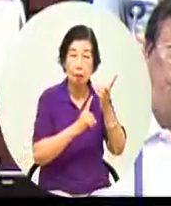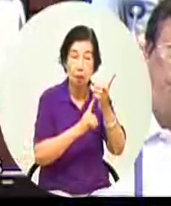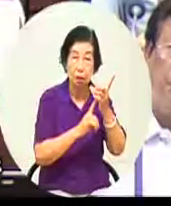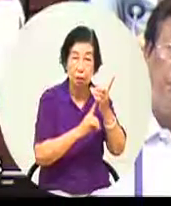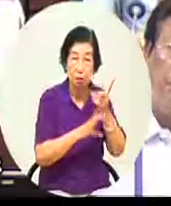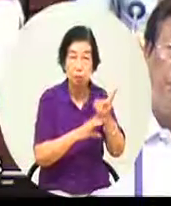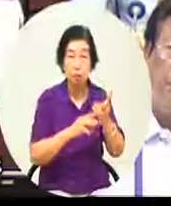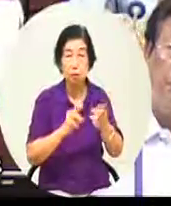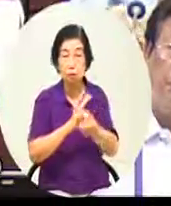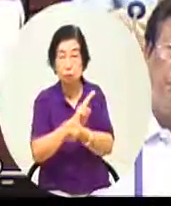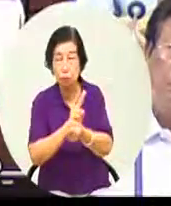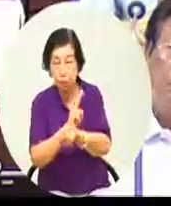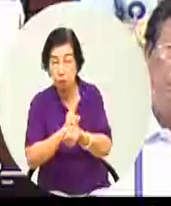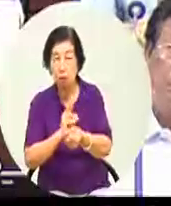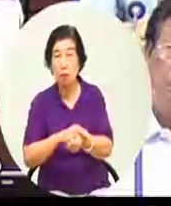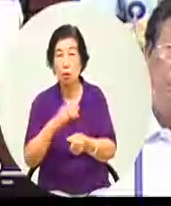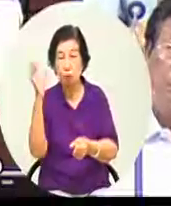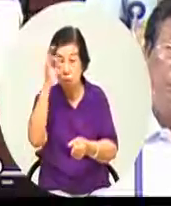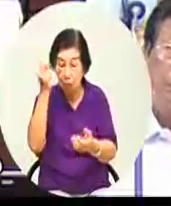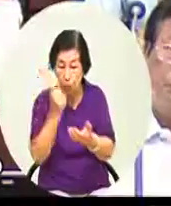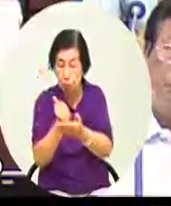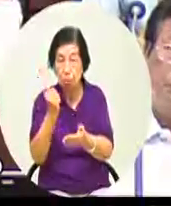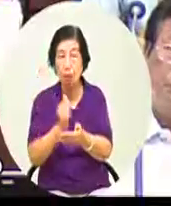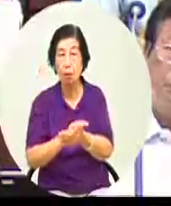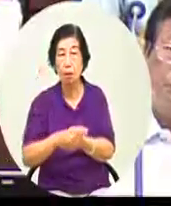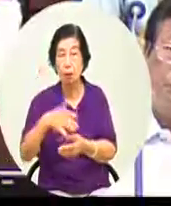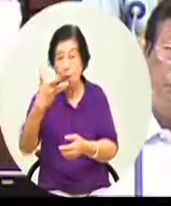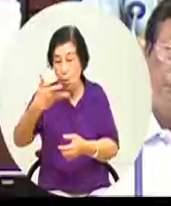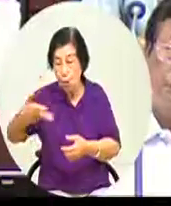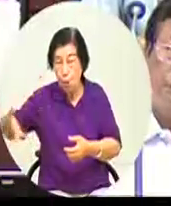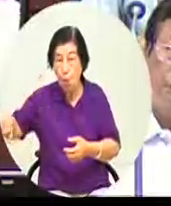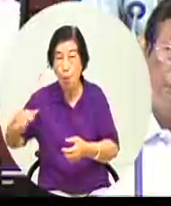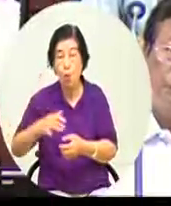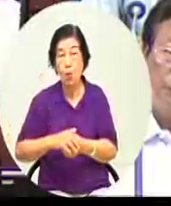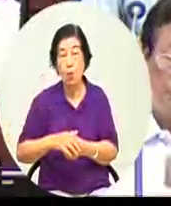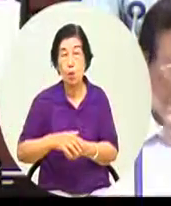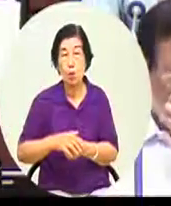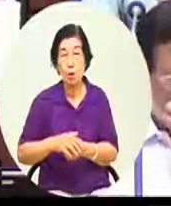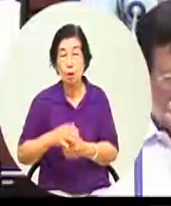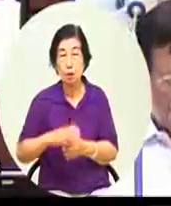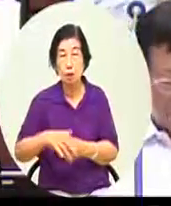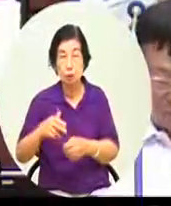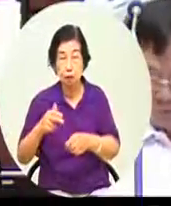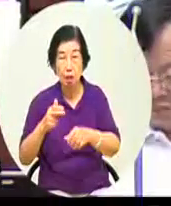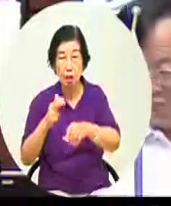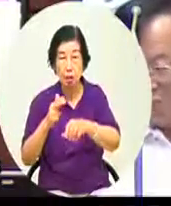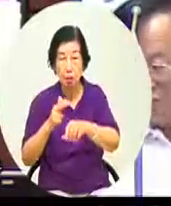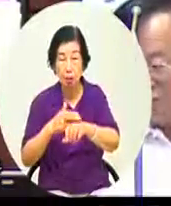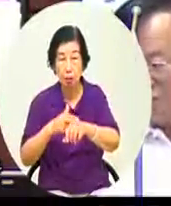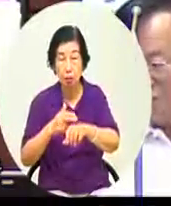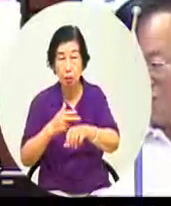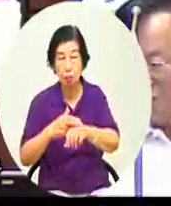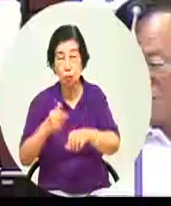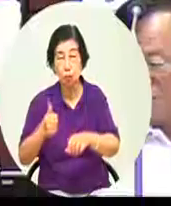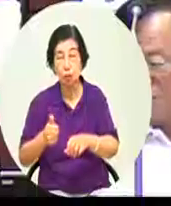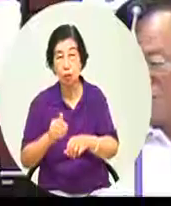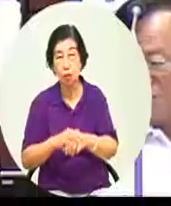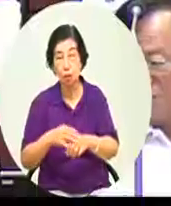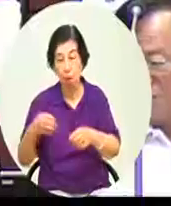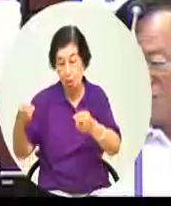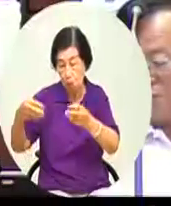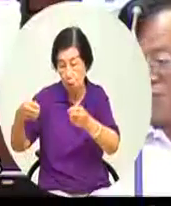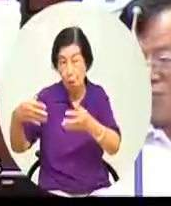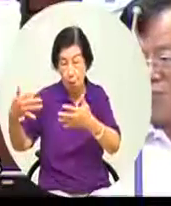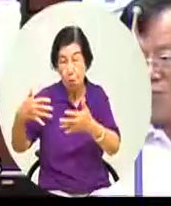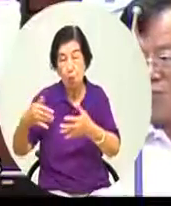找到这个水脉，那我们也去用一些比较先进的一些科技的部分去做一些探勘，那所以我们现在有找到